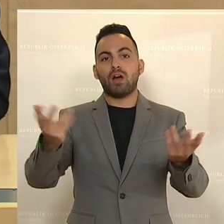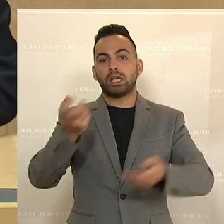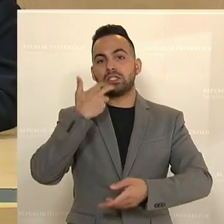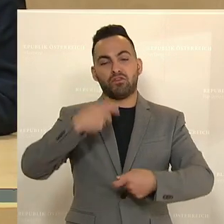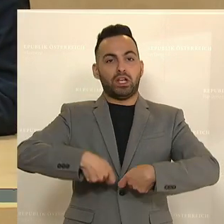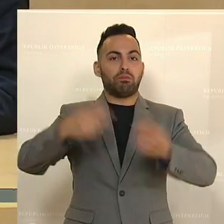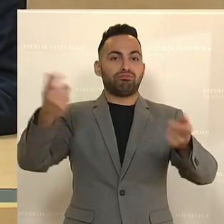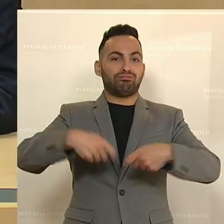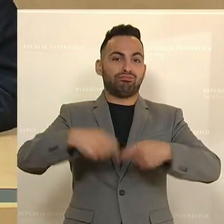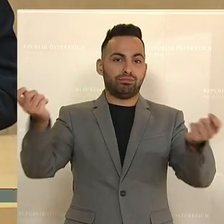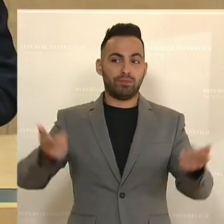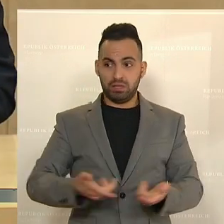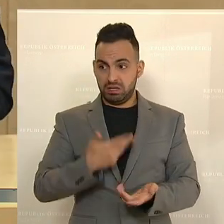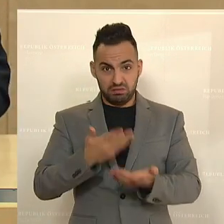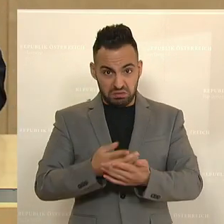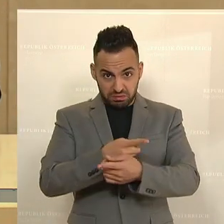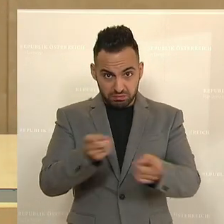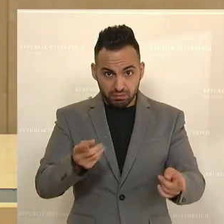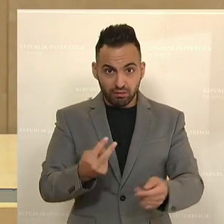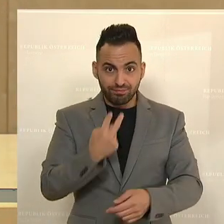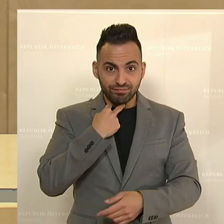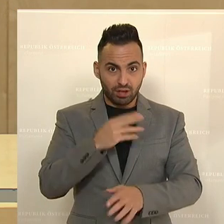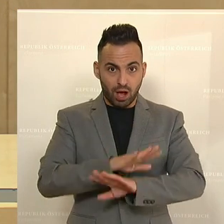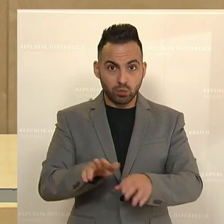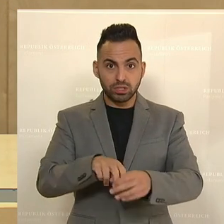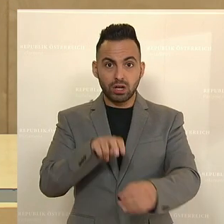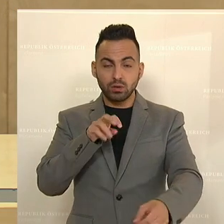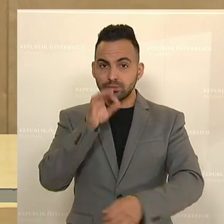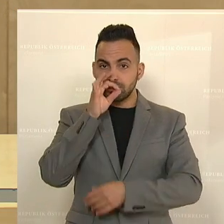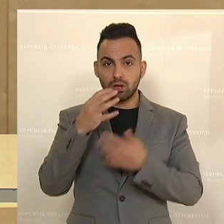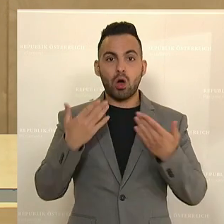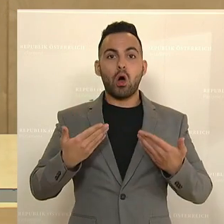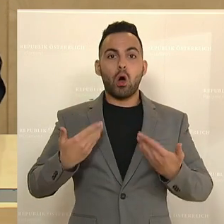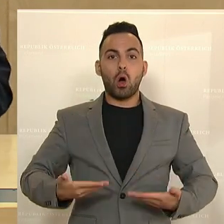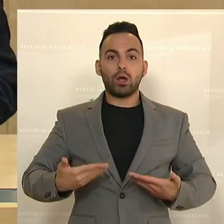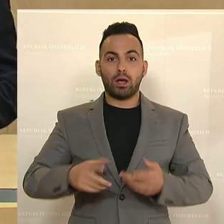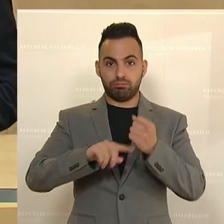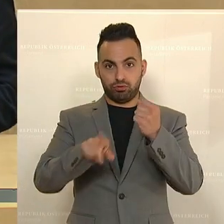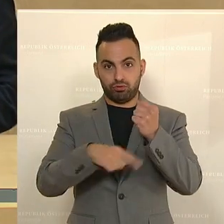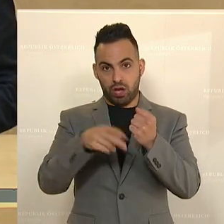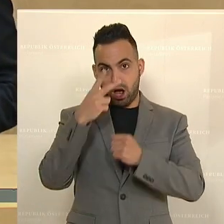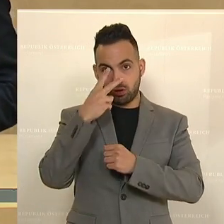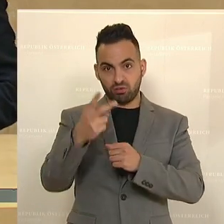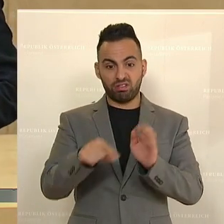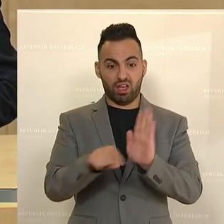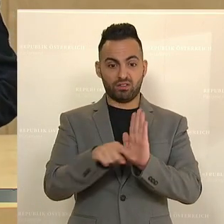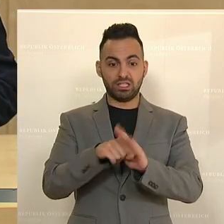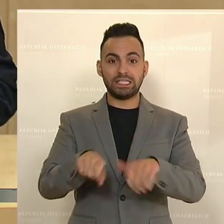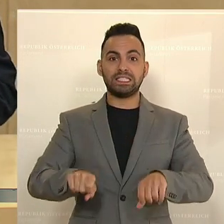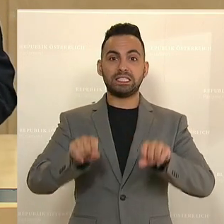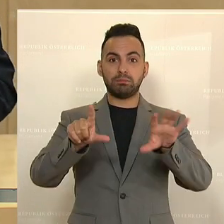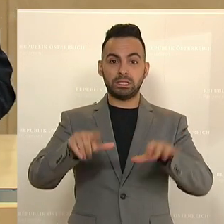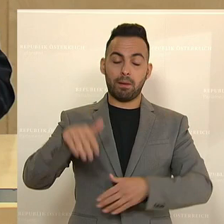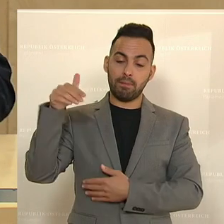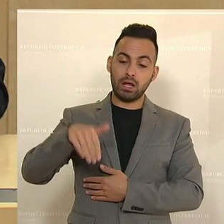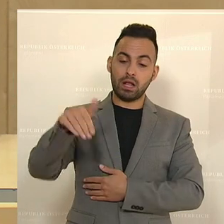wir nicht mehr herauskommen, aus dem Sie nicht mehr herauskommen. Und wenn wir uns das Budget heuer anschauen und ein Defizit von 17 Milliarden ausweisen